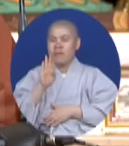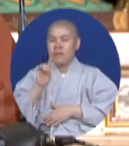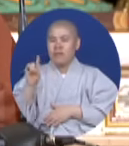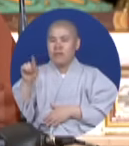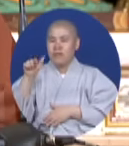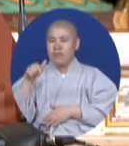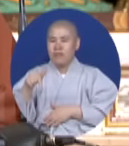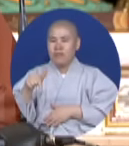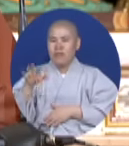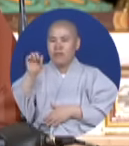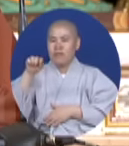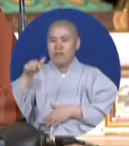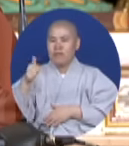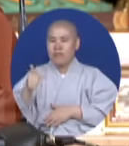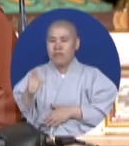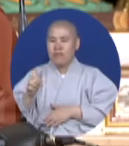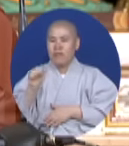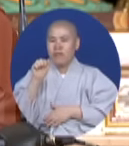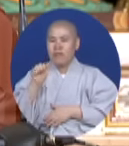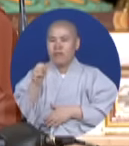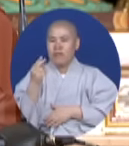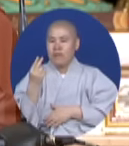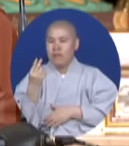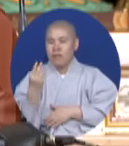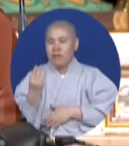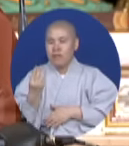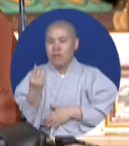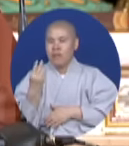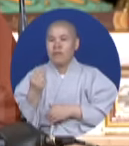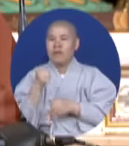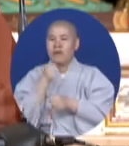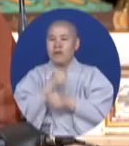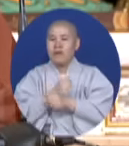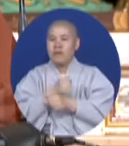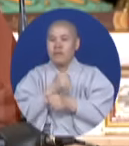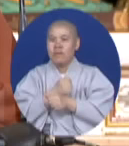백운형 하고